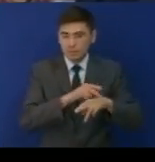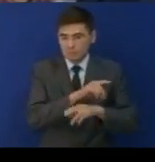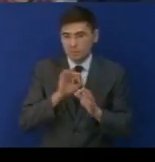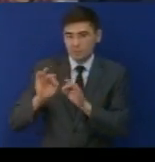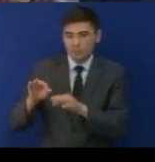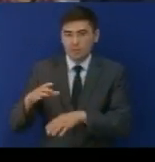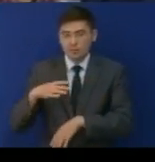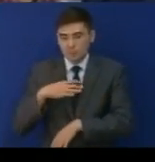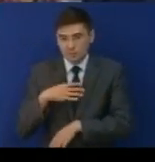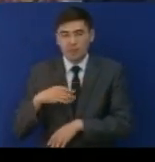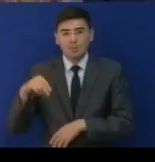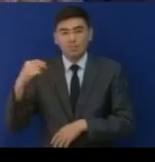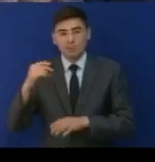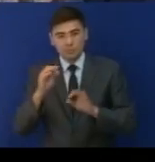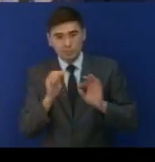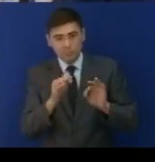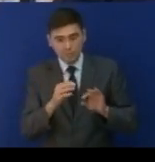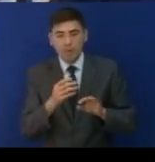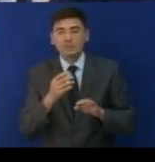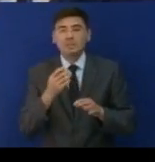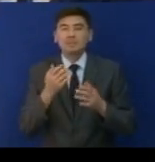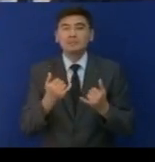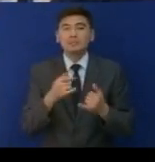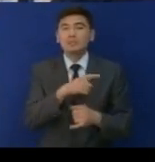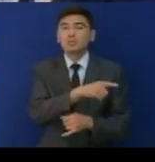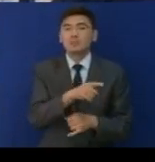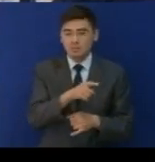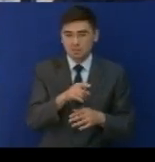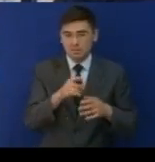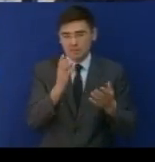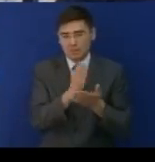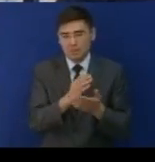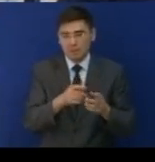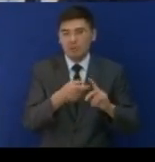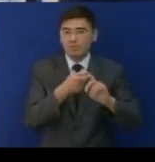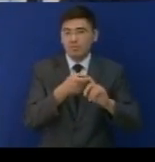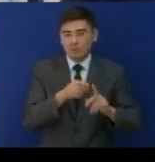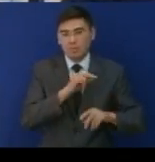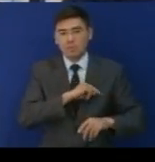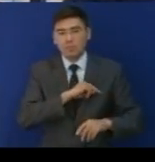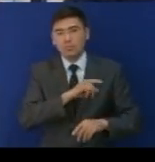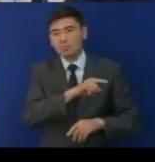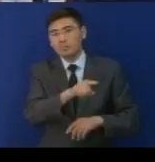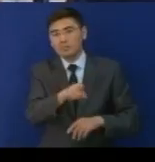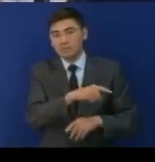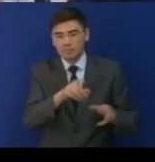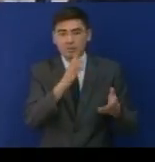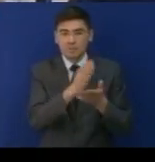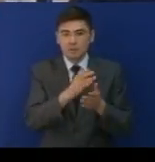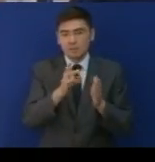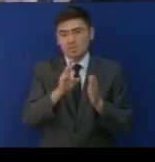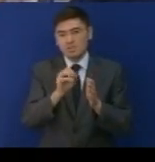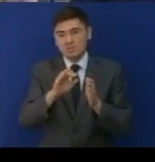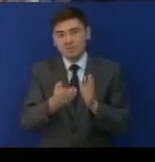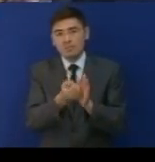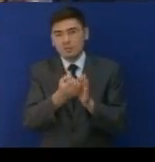о парафировании и Казахстаном хартии сотрудничества стран-производителей нефти, а также о ситуации в нефтедобывающей отрасли страны,